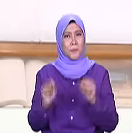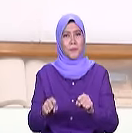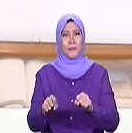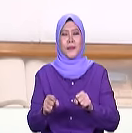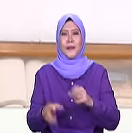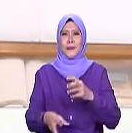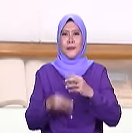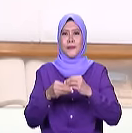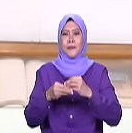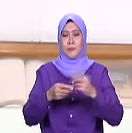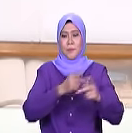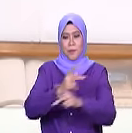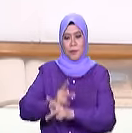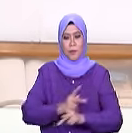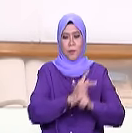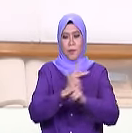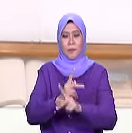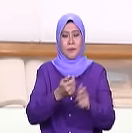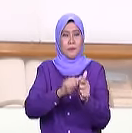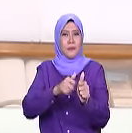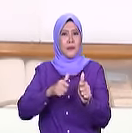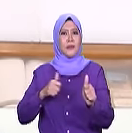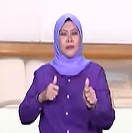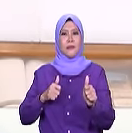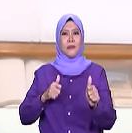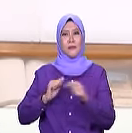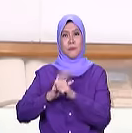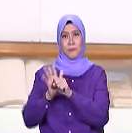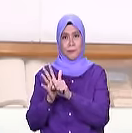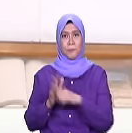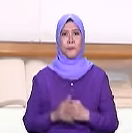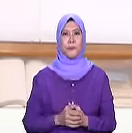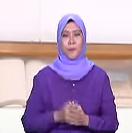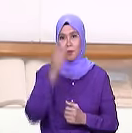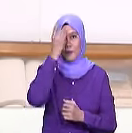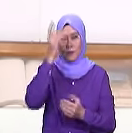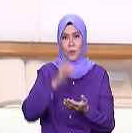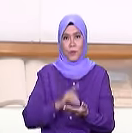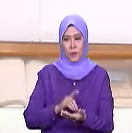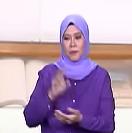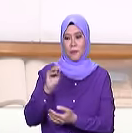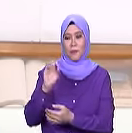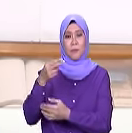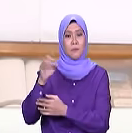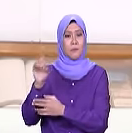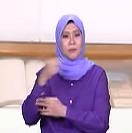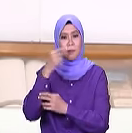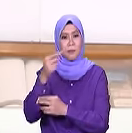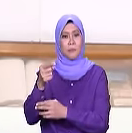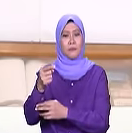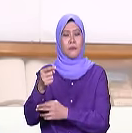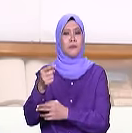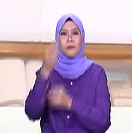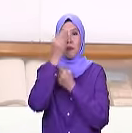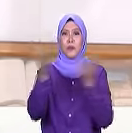punya tindakan kawalan dan pencegahan untuk penyakit COVID. Datuk Dr. Mohamed Safian Mohamed memberitahu demikian